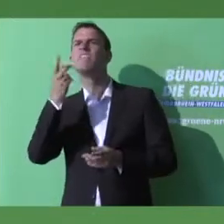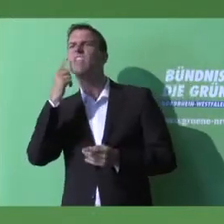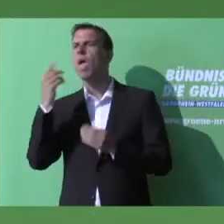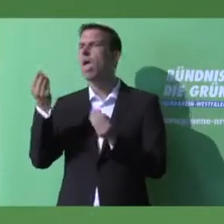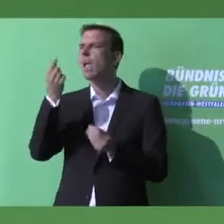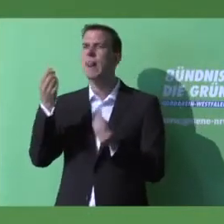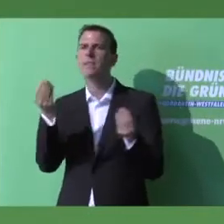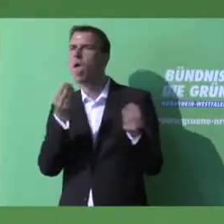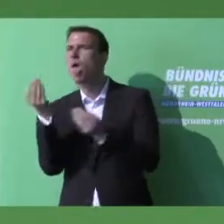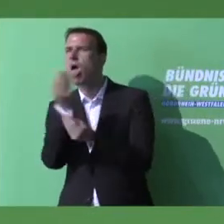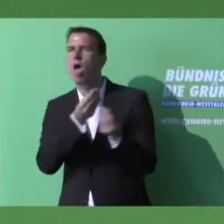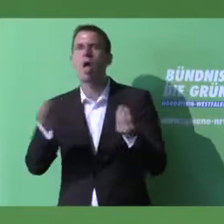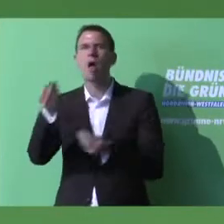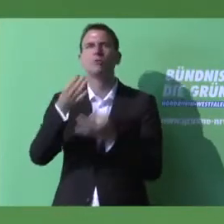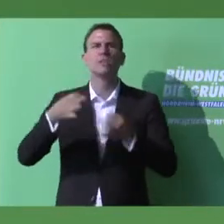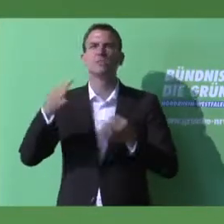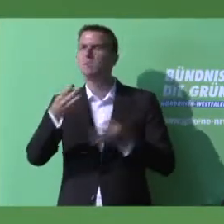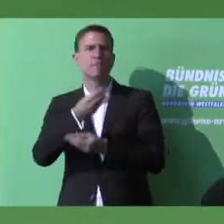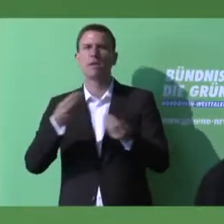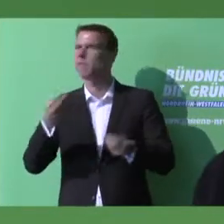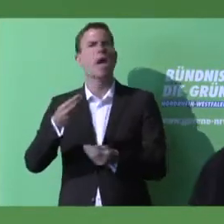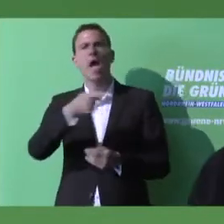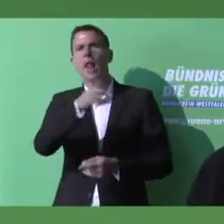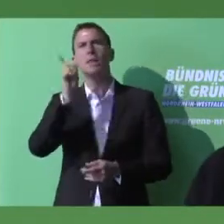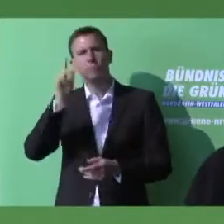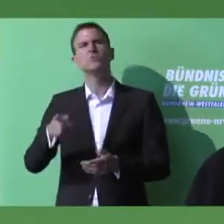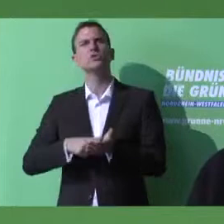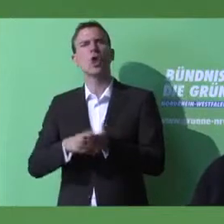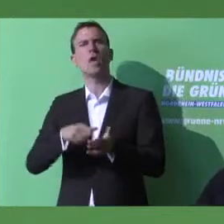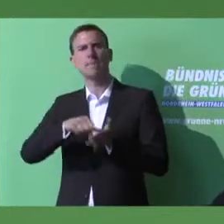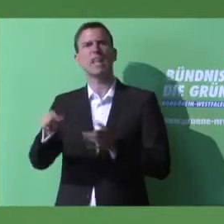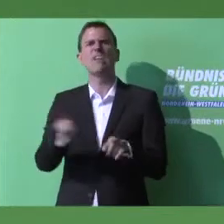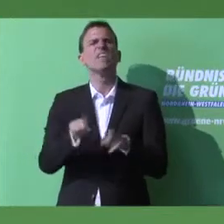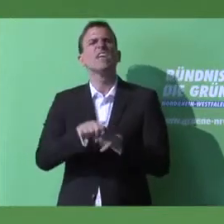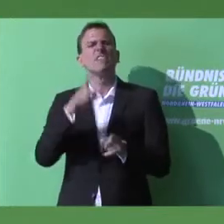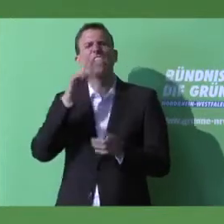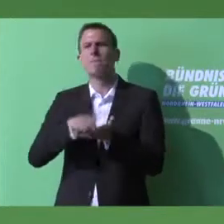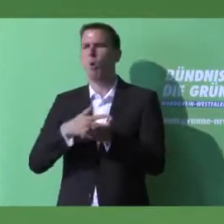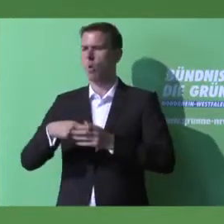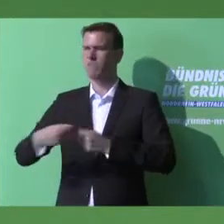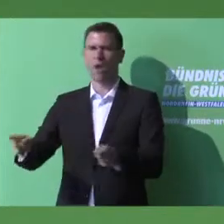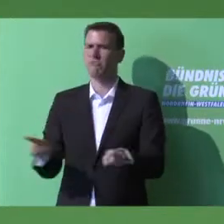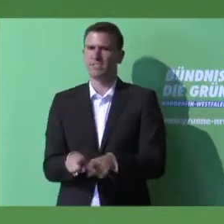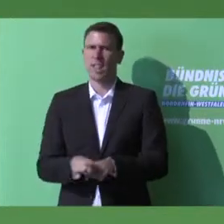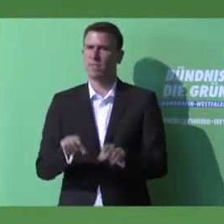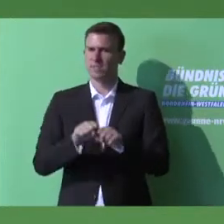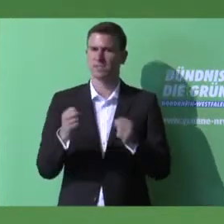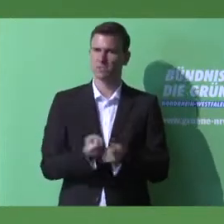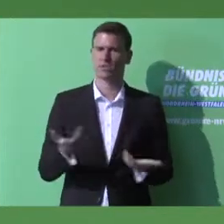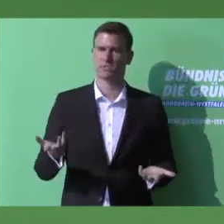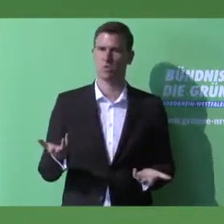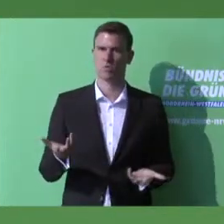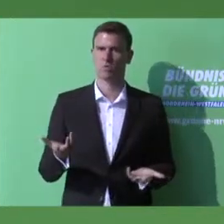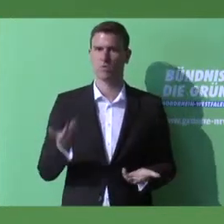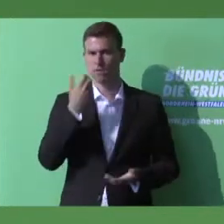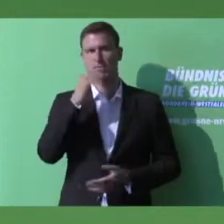ebenso besteuert werden wie diejenigen, die Brot verkaufen. Das ist eine Grundvoraussetzung für Gerechtigkeit in diesem Lande.